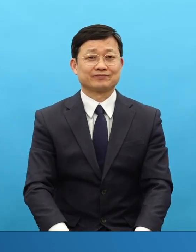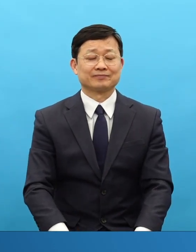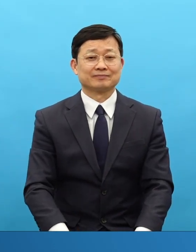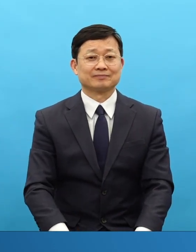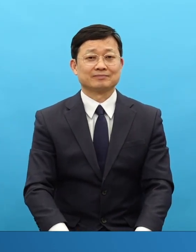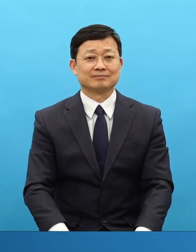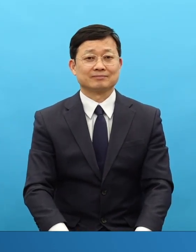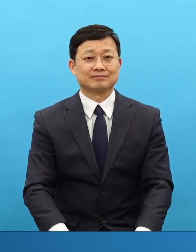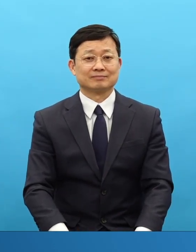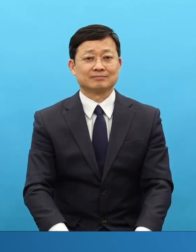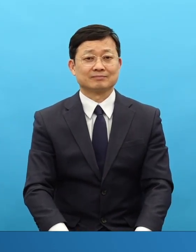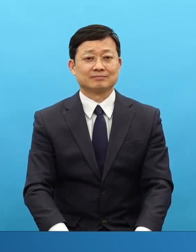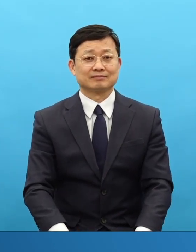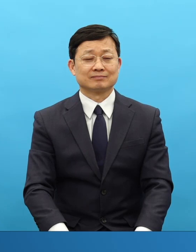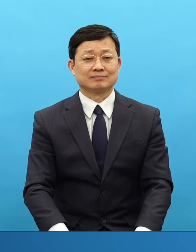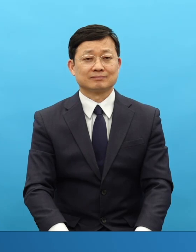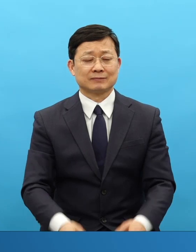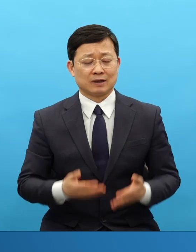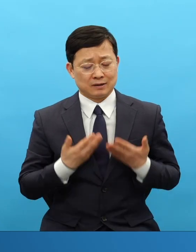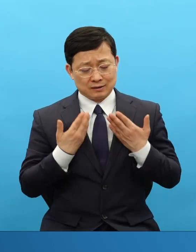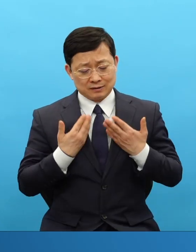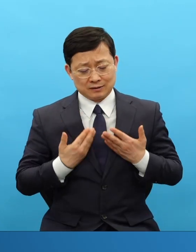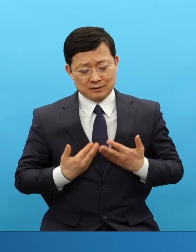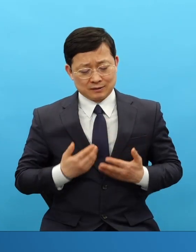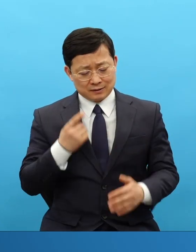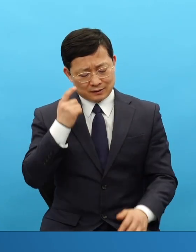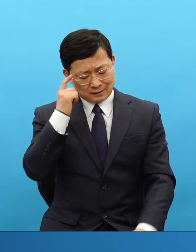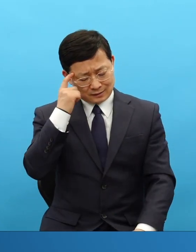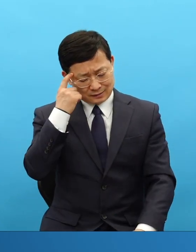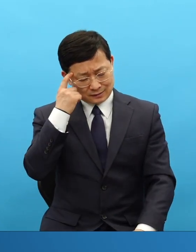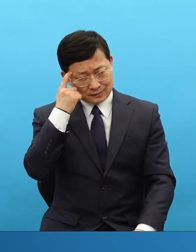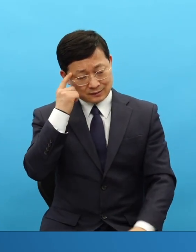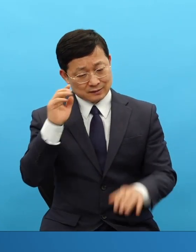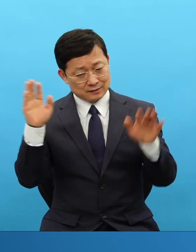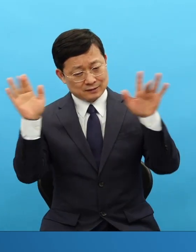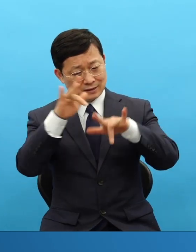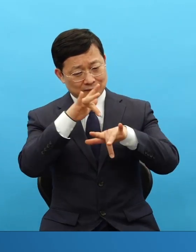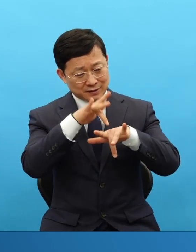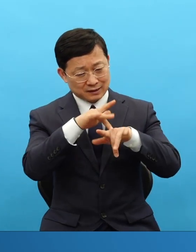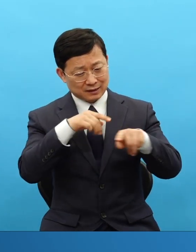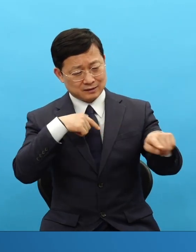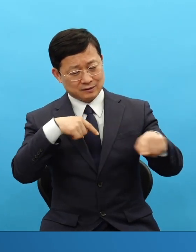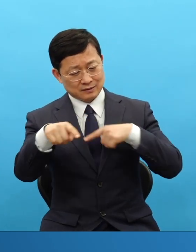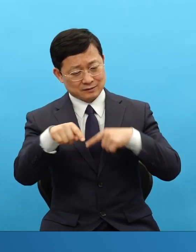아무리 생각해도 허감 세력들의 활동이라고 봅니다.